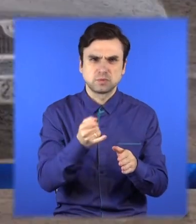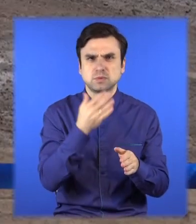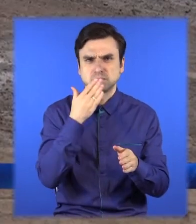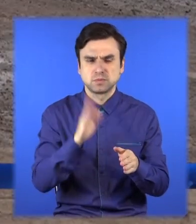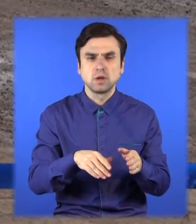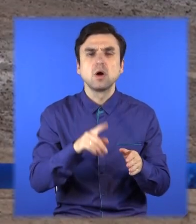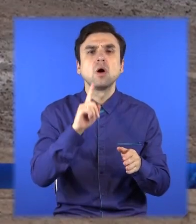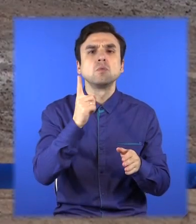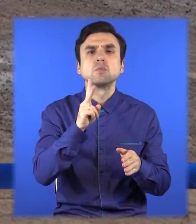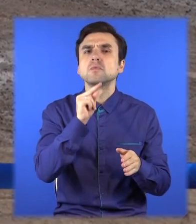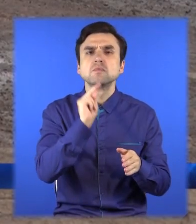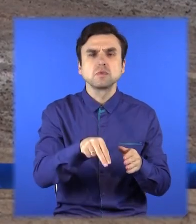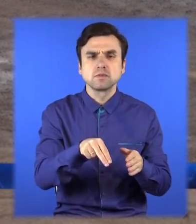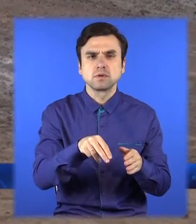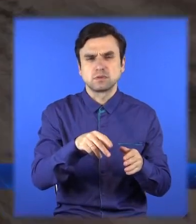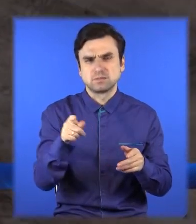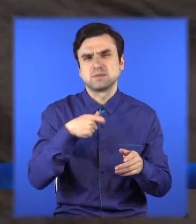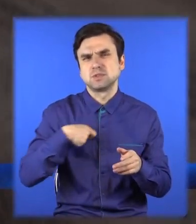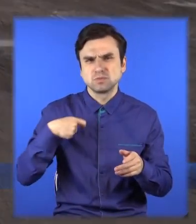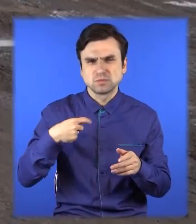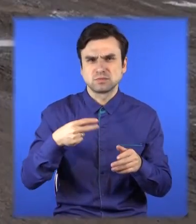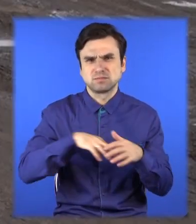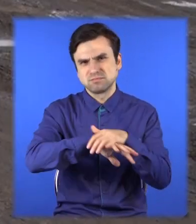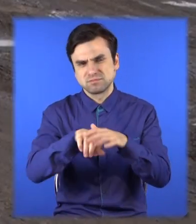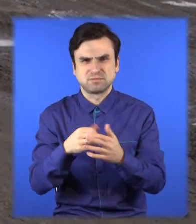багатьох випадках провина чиновників.